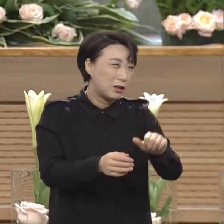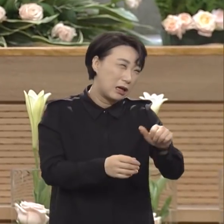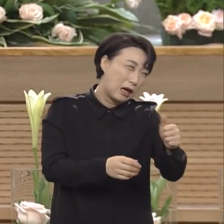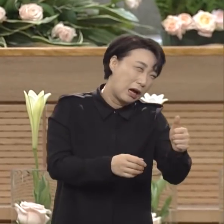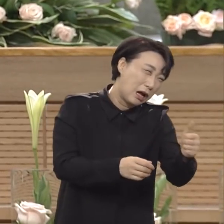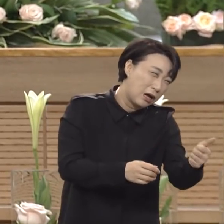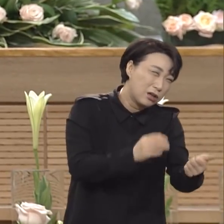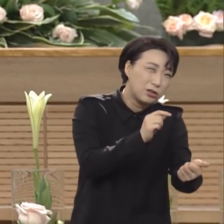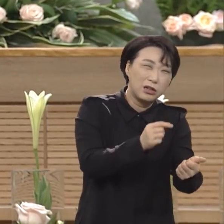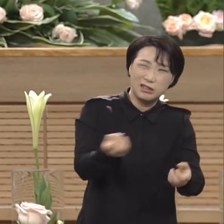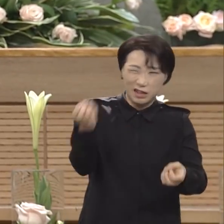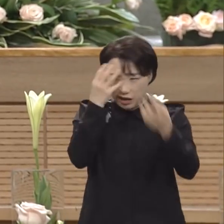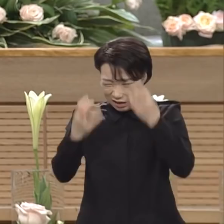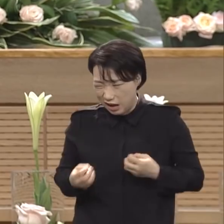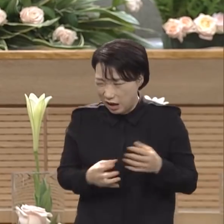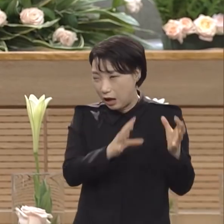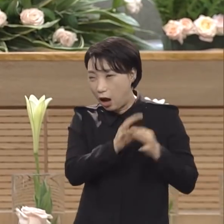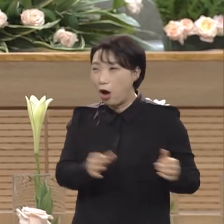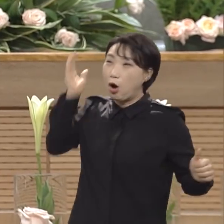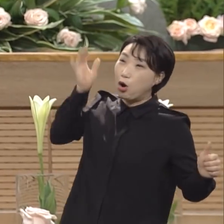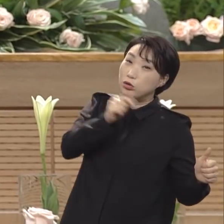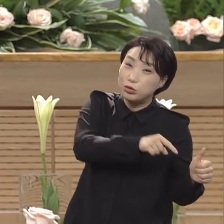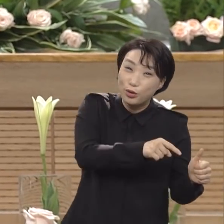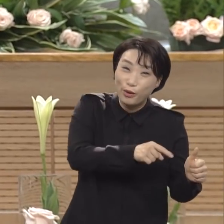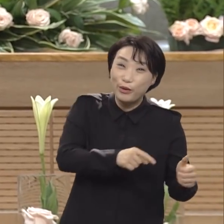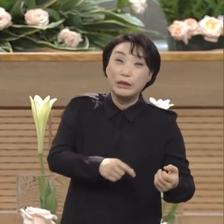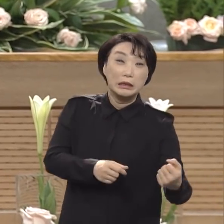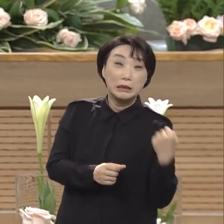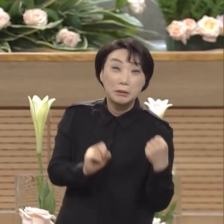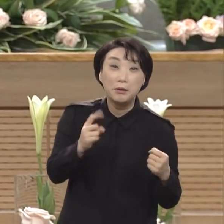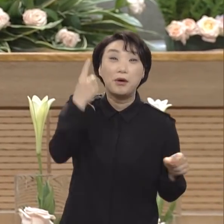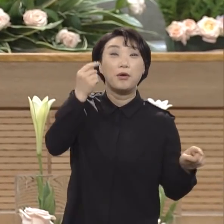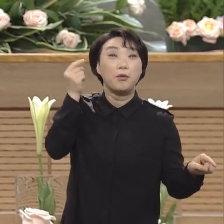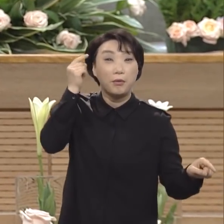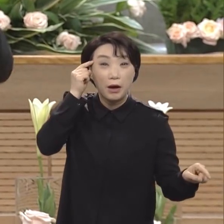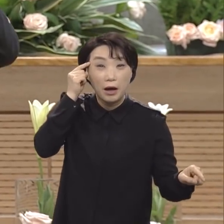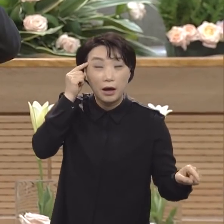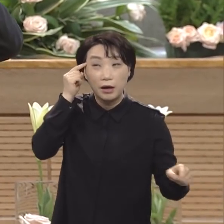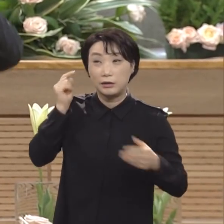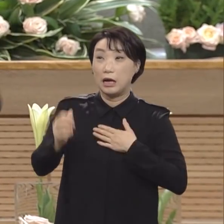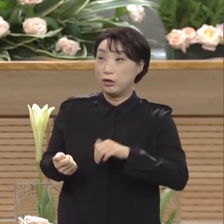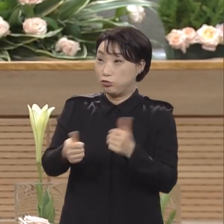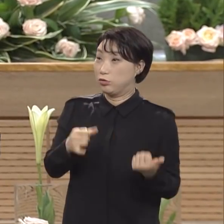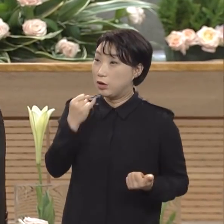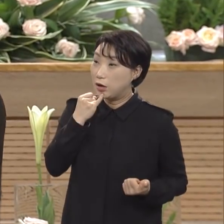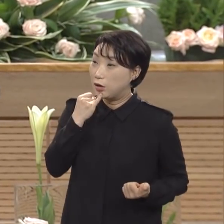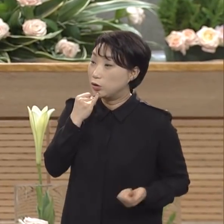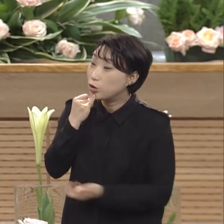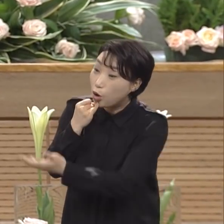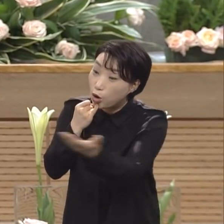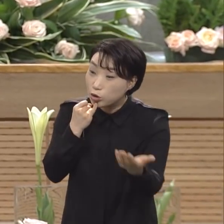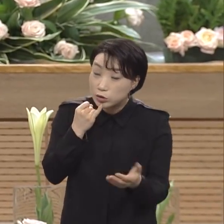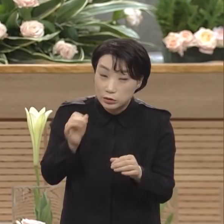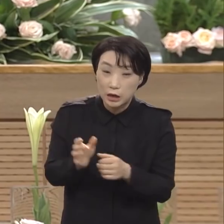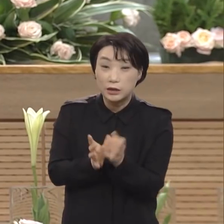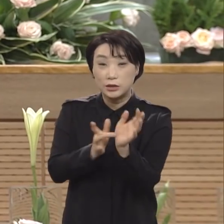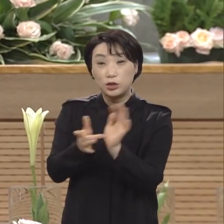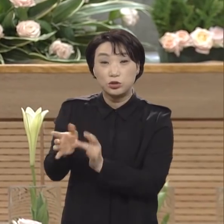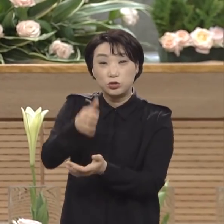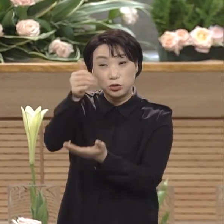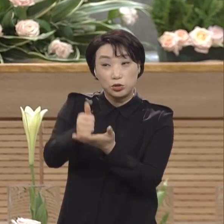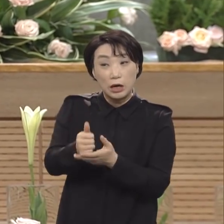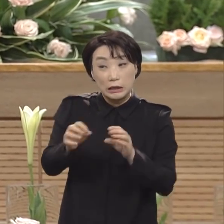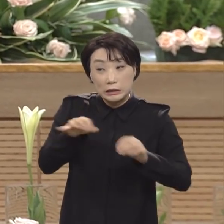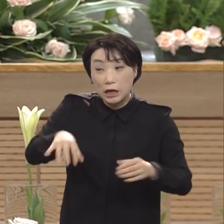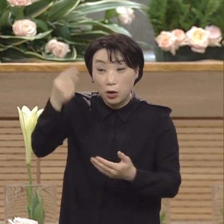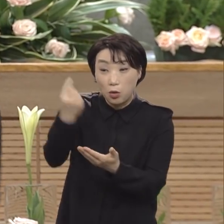말을 해. 맞아도 말을 해. 이런 힘이 어디서 나오느냐? 나는 죽어도 좋으니 예수 그리스도가 이